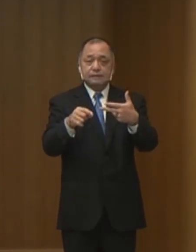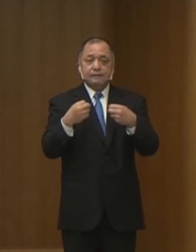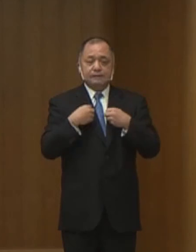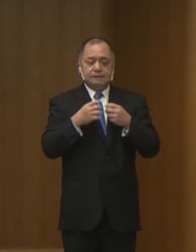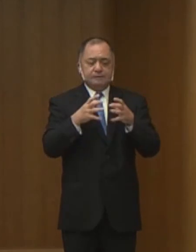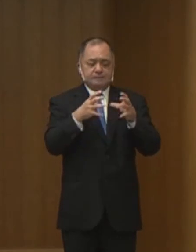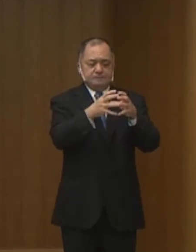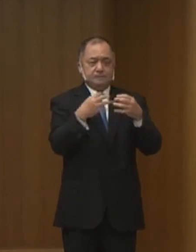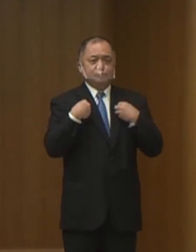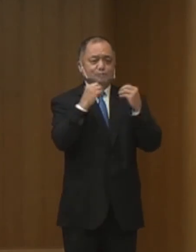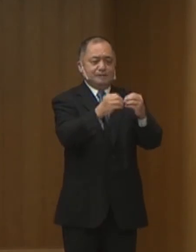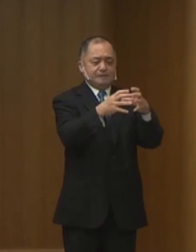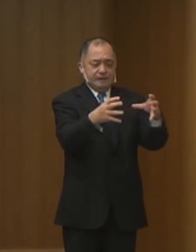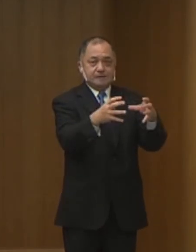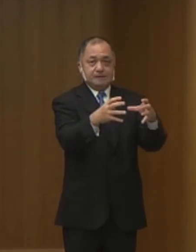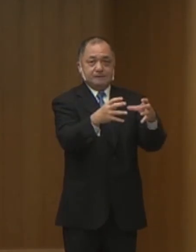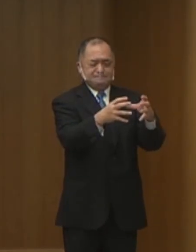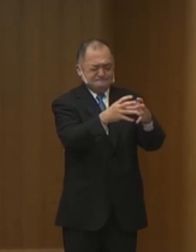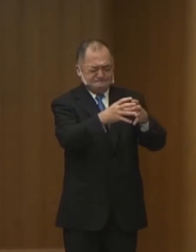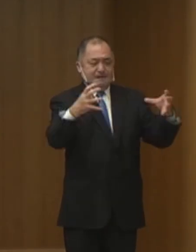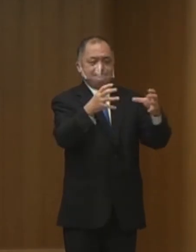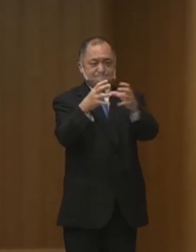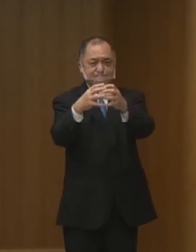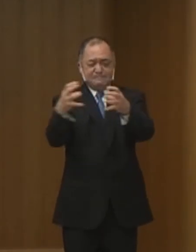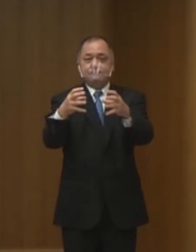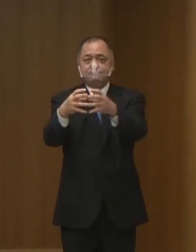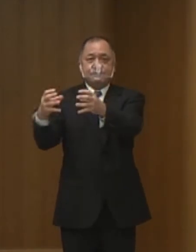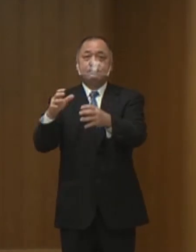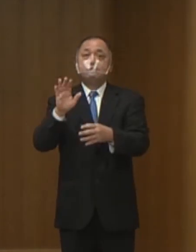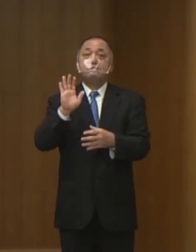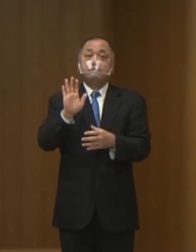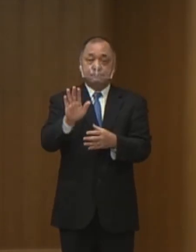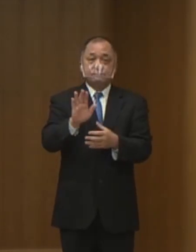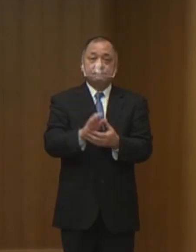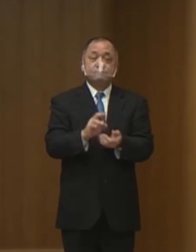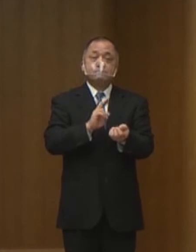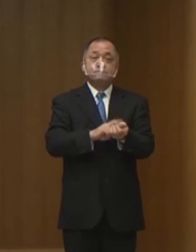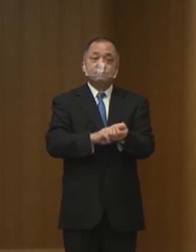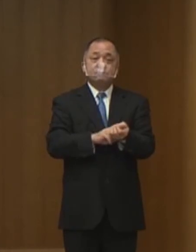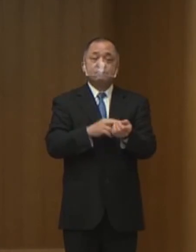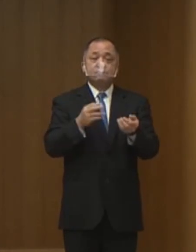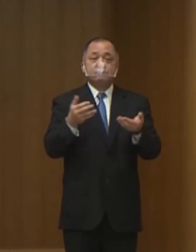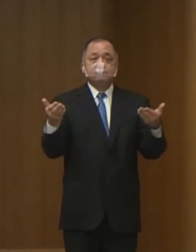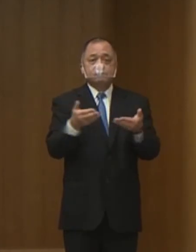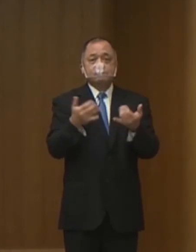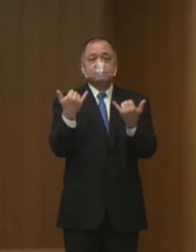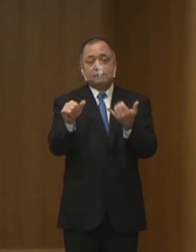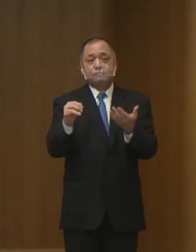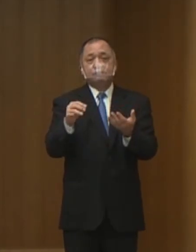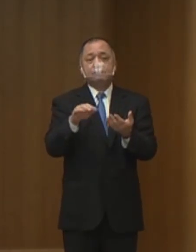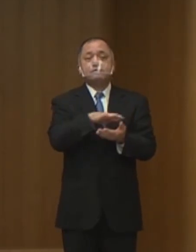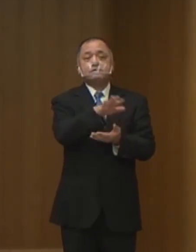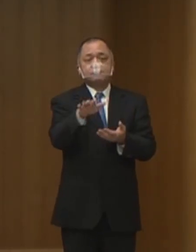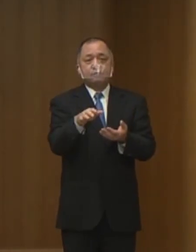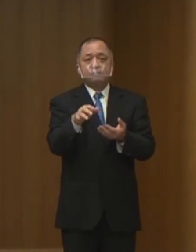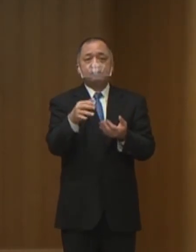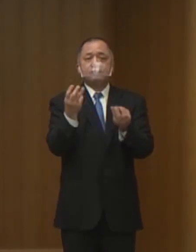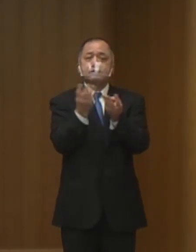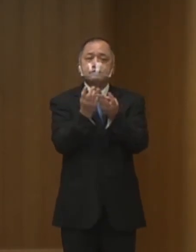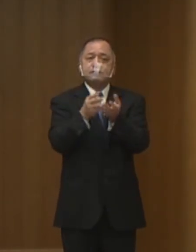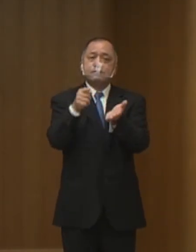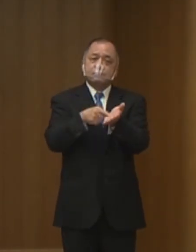感染、これが発生をしているわけでありまして、医療従事者の方も不足をしているという状